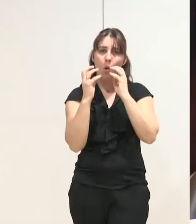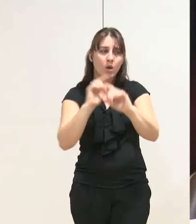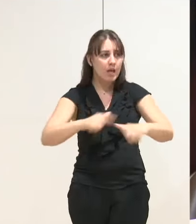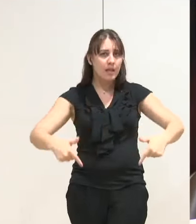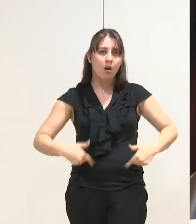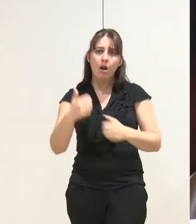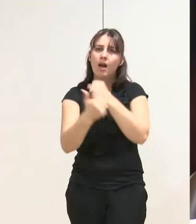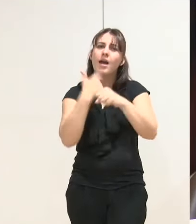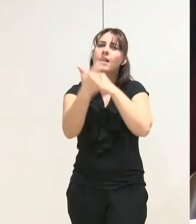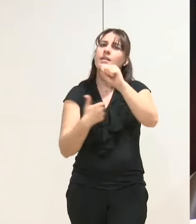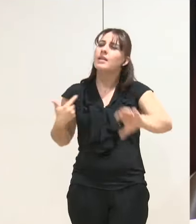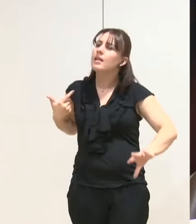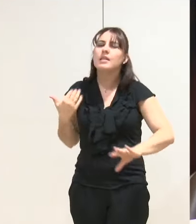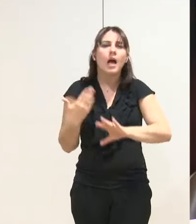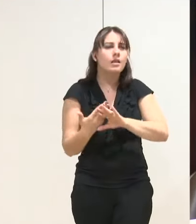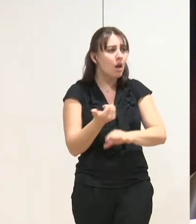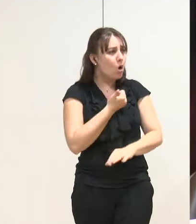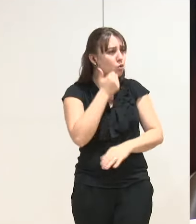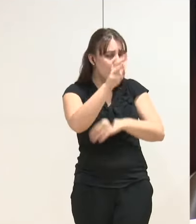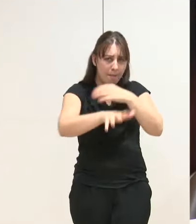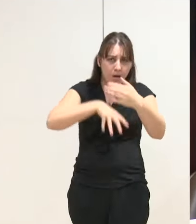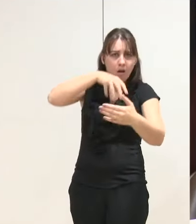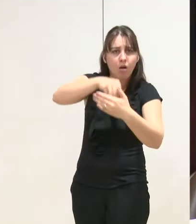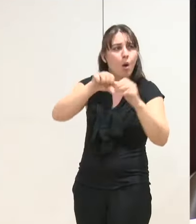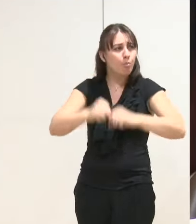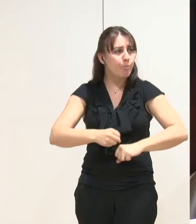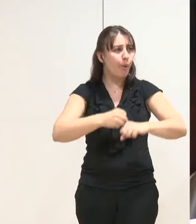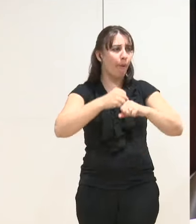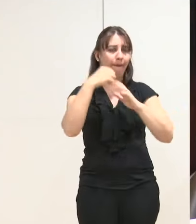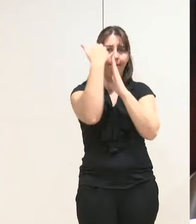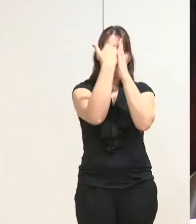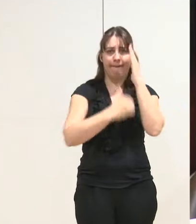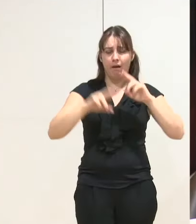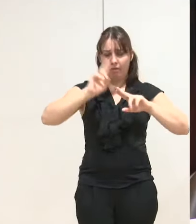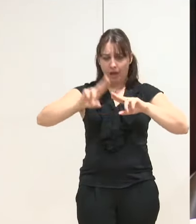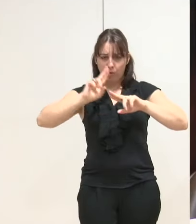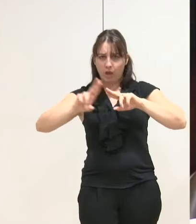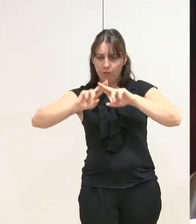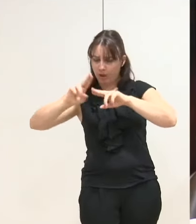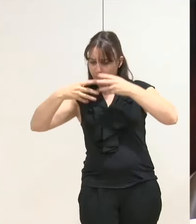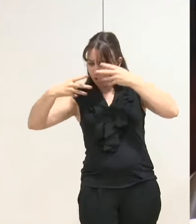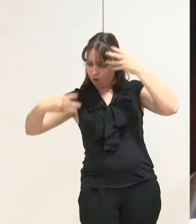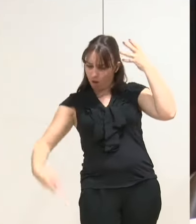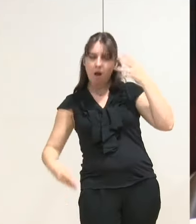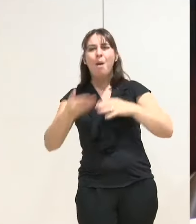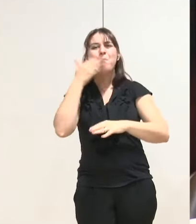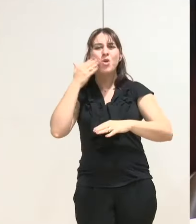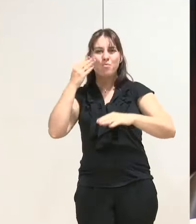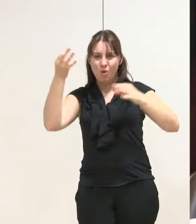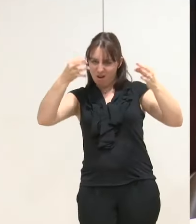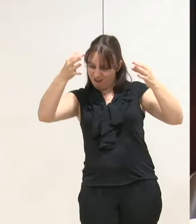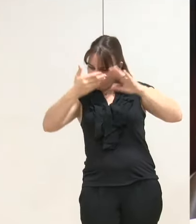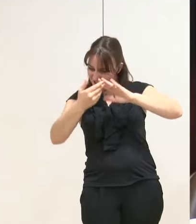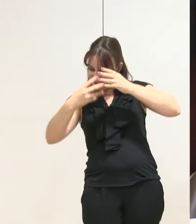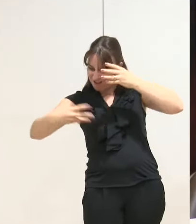et pour lesquelles nous pourrions nous aussi faire la longue liste des travaux et des améliorations que nous avons apporté dans les écoles et nous pourrions faire la longue